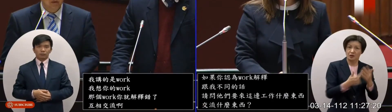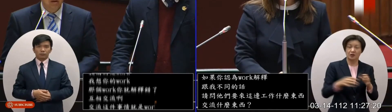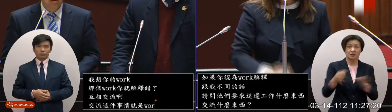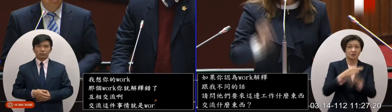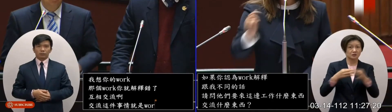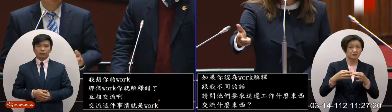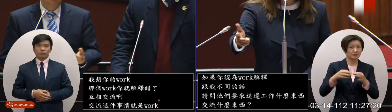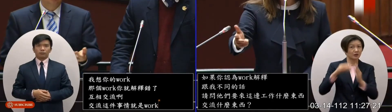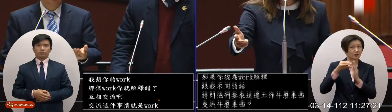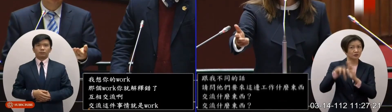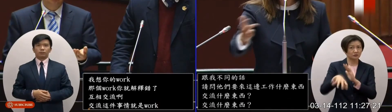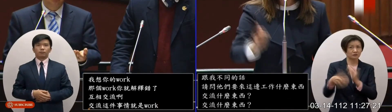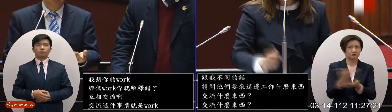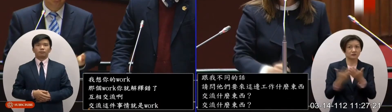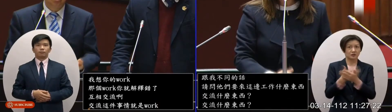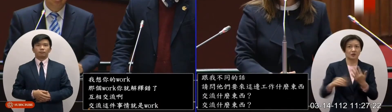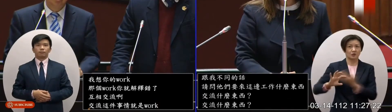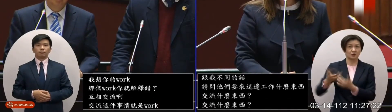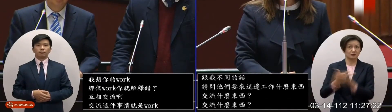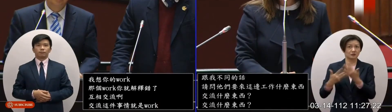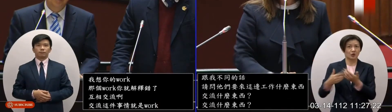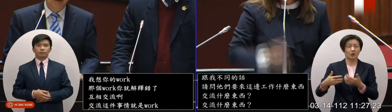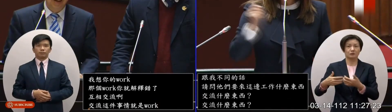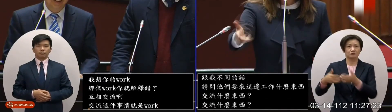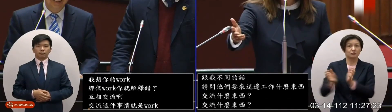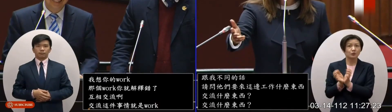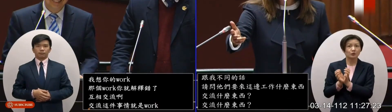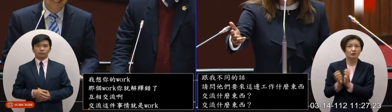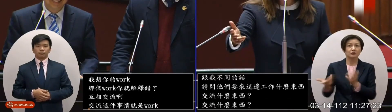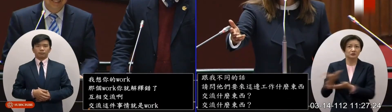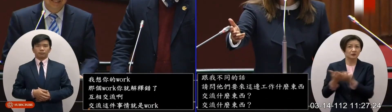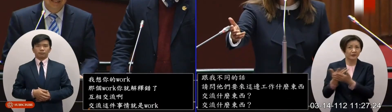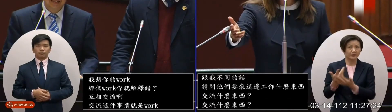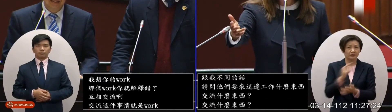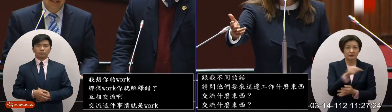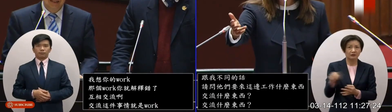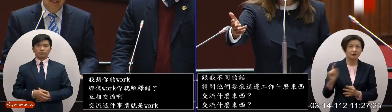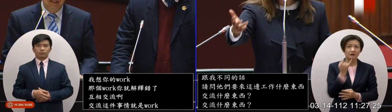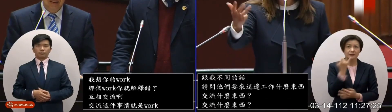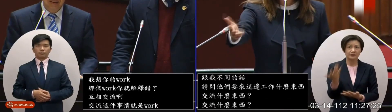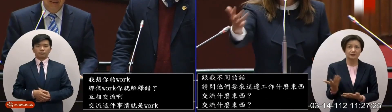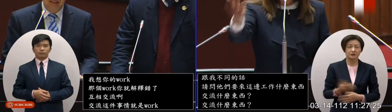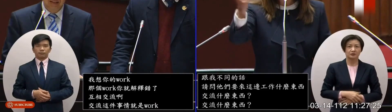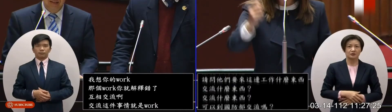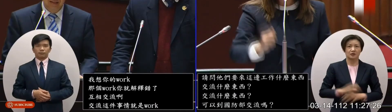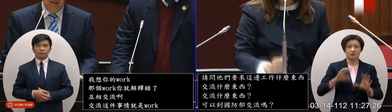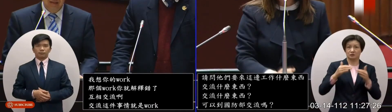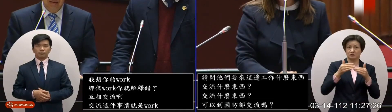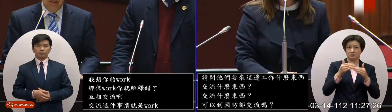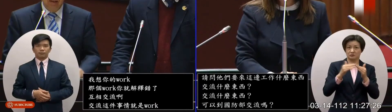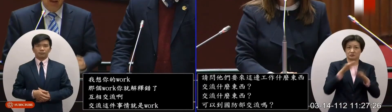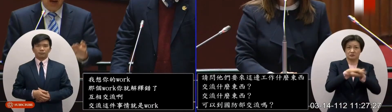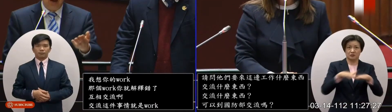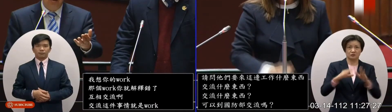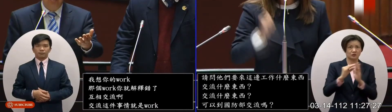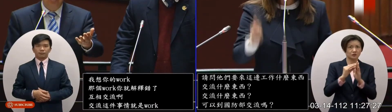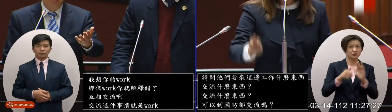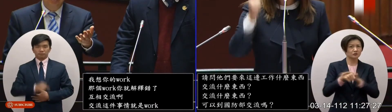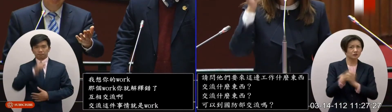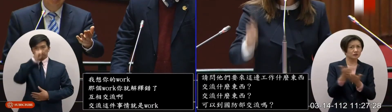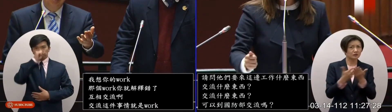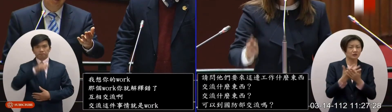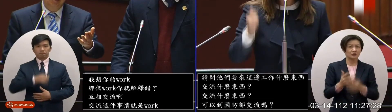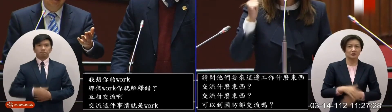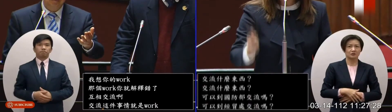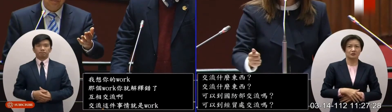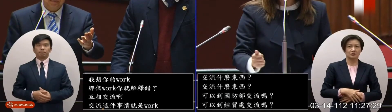吗？可以到我们的外交部交流吗？可以到我们的那个国家安全局交流吗？ 好， 那么多